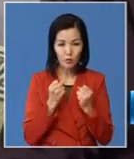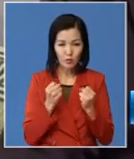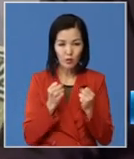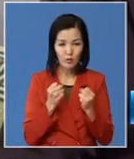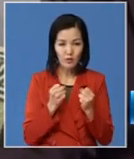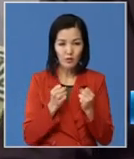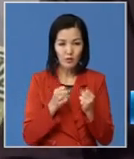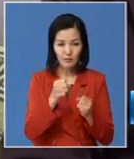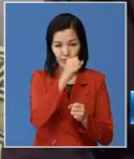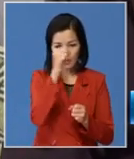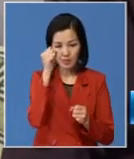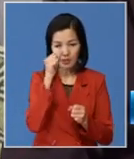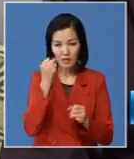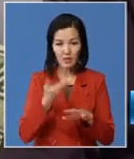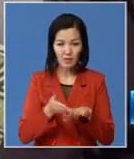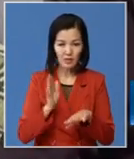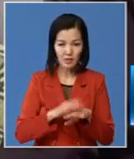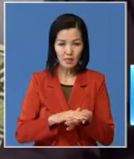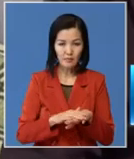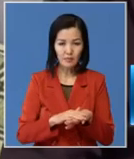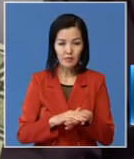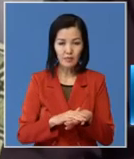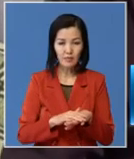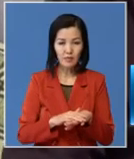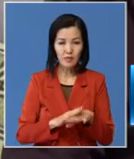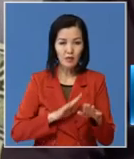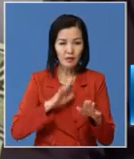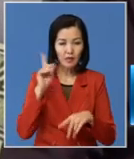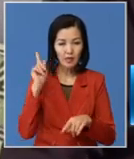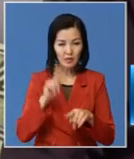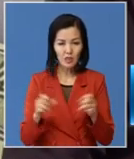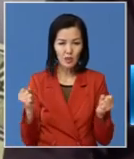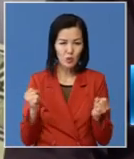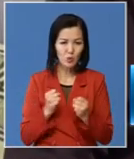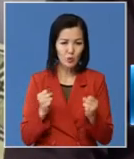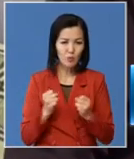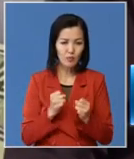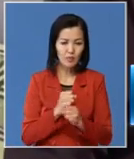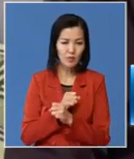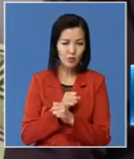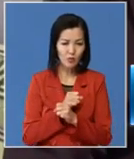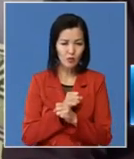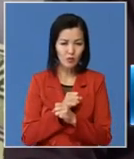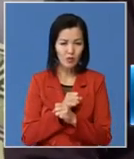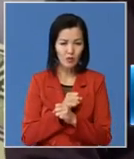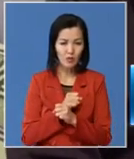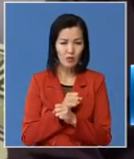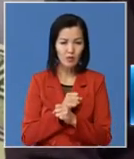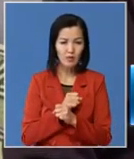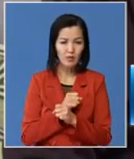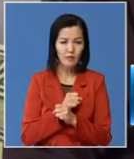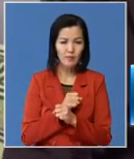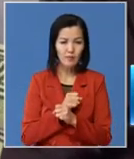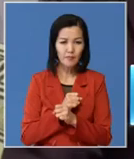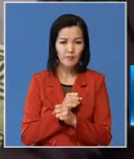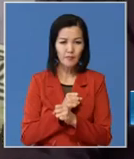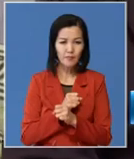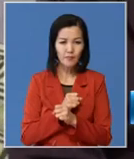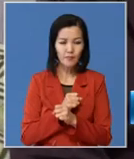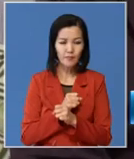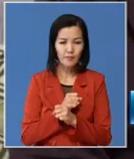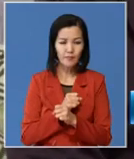қарапайымдылығы бізге өте қатты ұнады. Себебі біз қойған сұрақтарға бұл кісі шынайы және де ешқандай бүкпесіз жауап